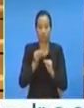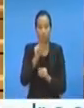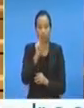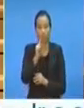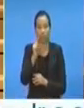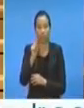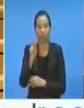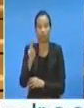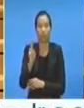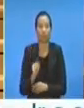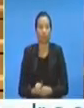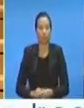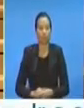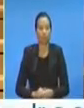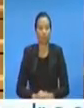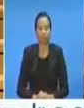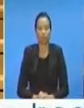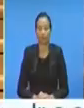112